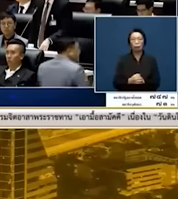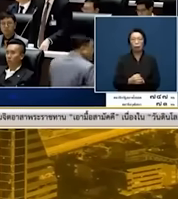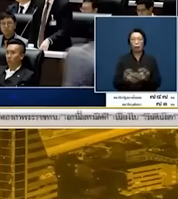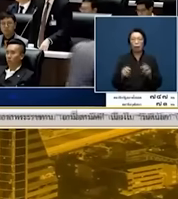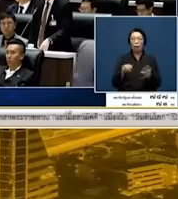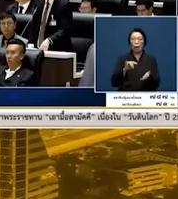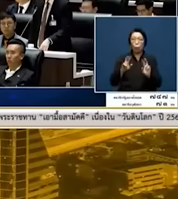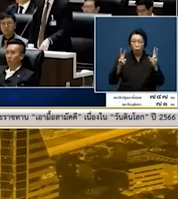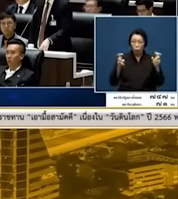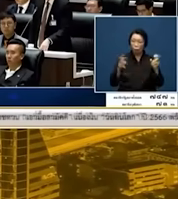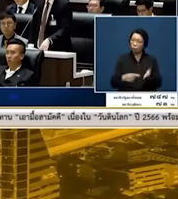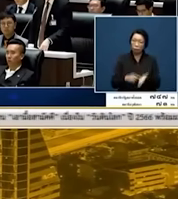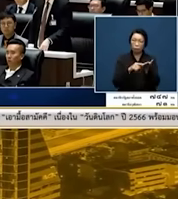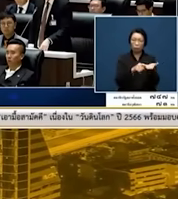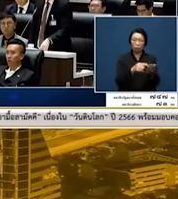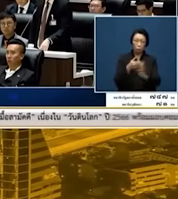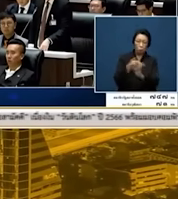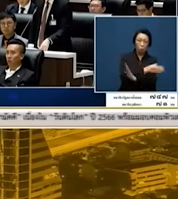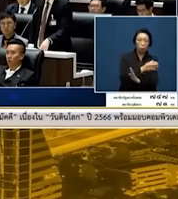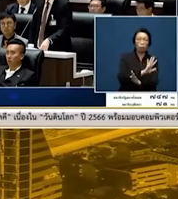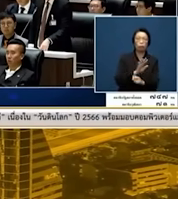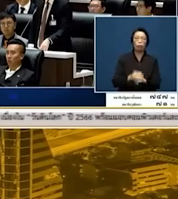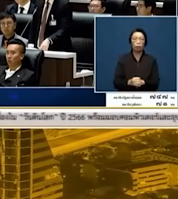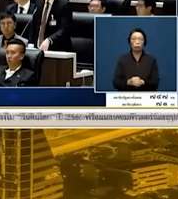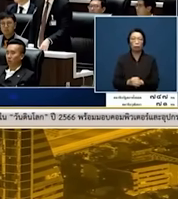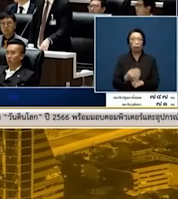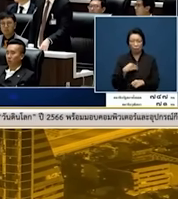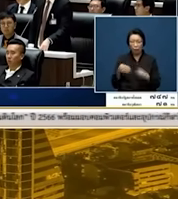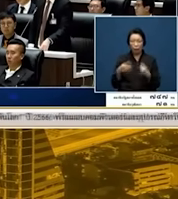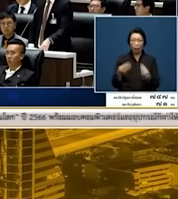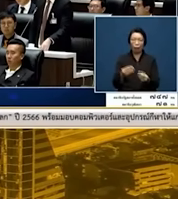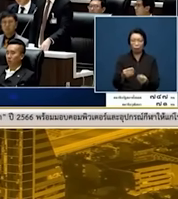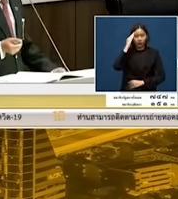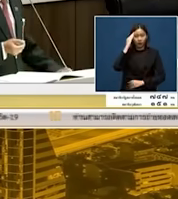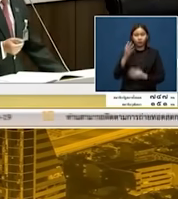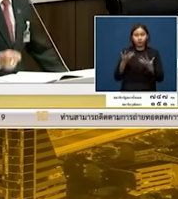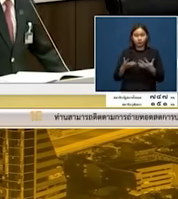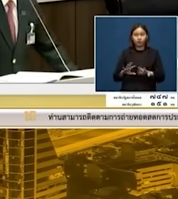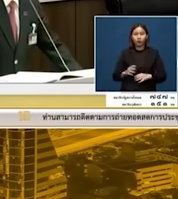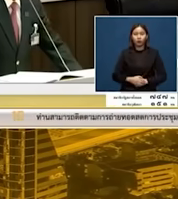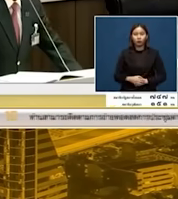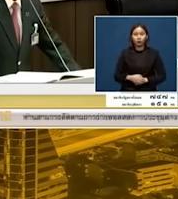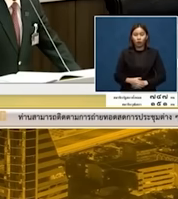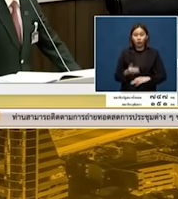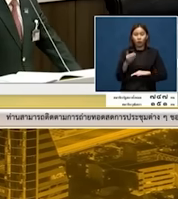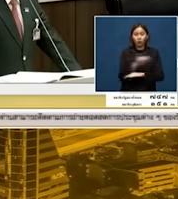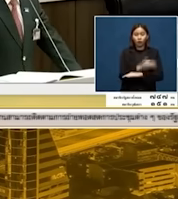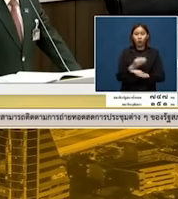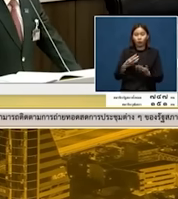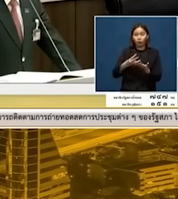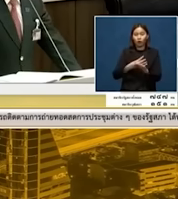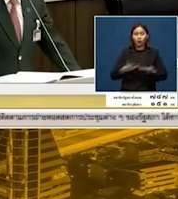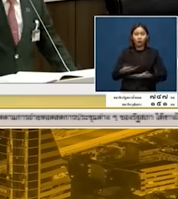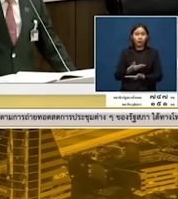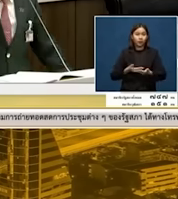คุณหมอชลน่านกับคุณจุลพันธ์เนี่ยก็ไม่มีสิทธิ์พูดอย่างนั้นอย่าทำเป็นแบบถ้าภาษาจีนก็บอกสีปังเทาไอ้พวกที่มัน